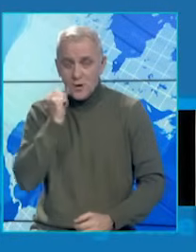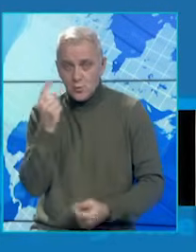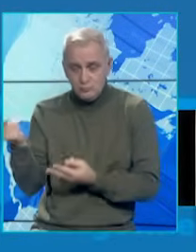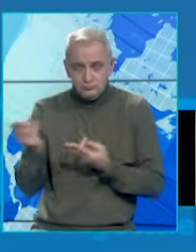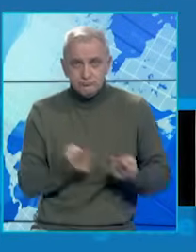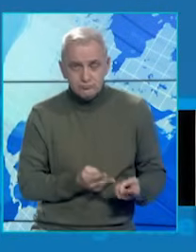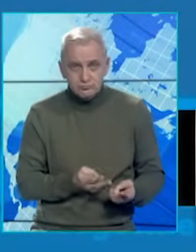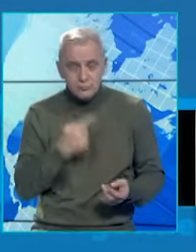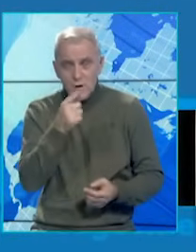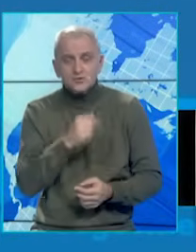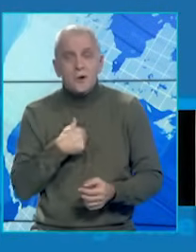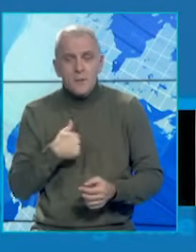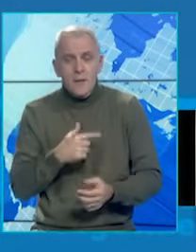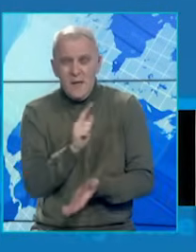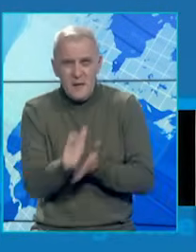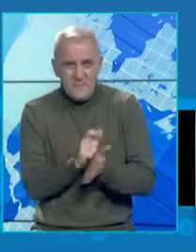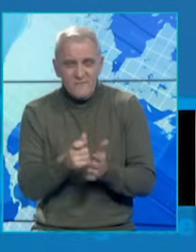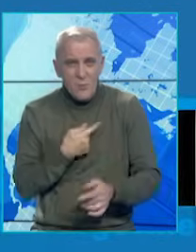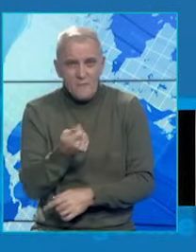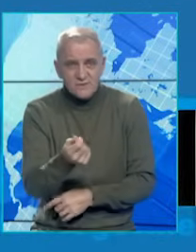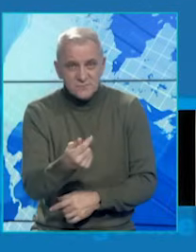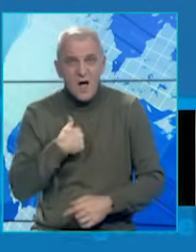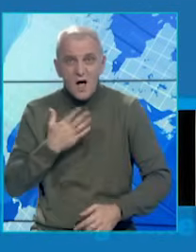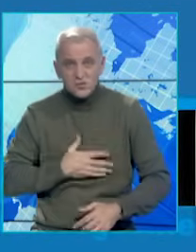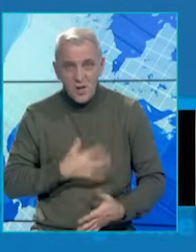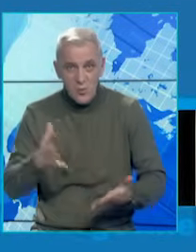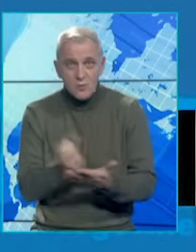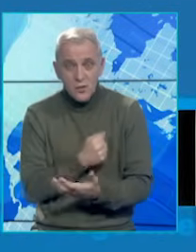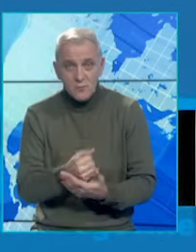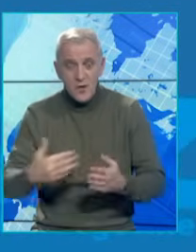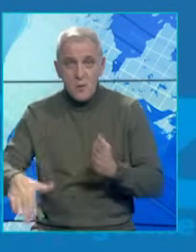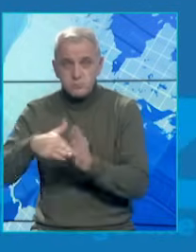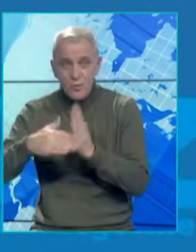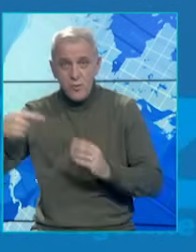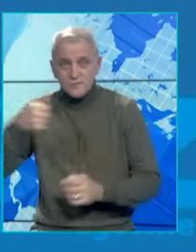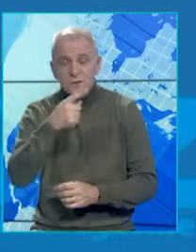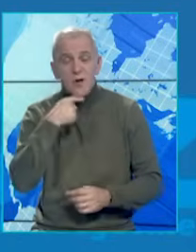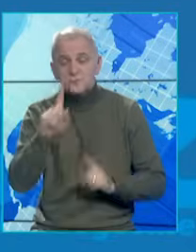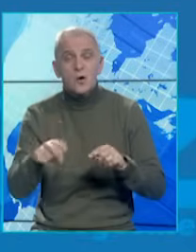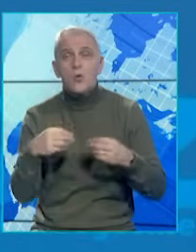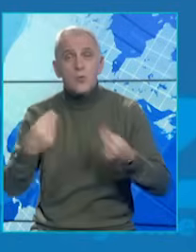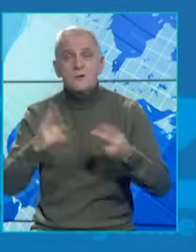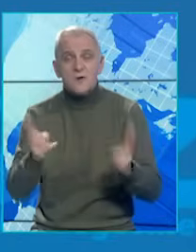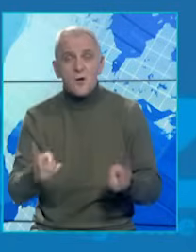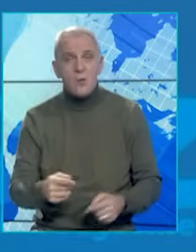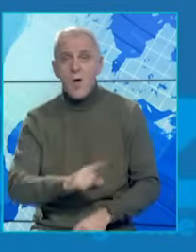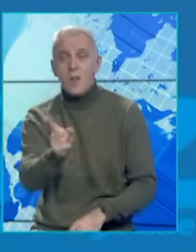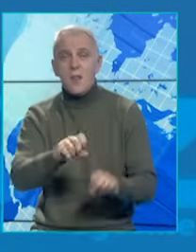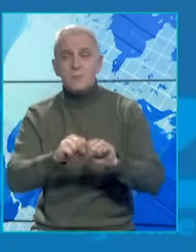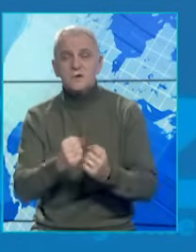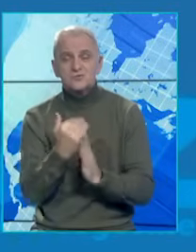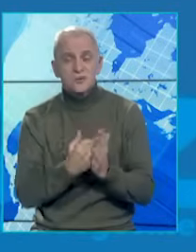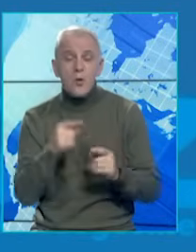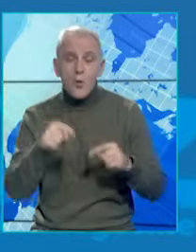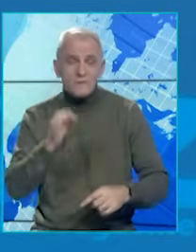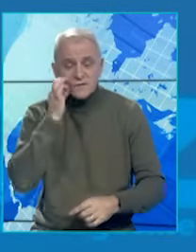smo na mjerama privremenog financiranja, a želimo dobiti finansijsku pomoć izvana, neko objasni kako. a da ne prekršite zakone. Tako da će